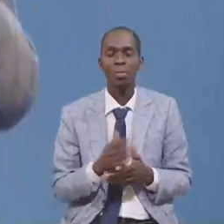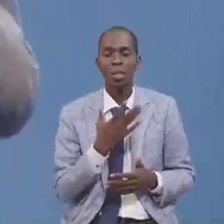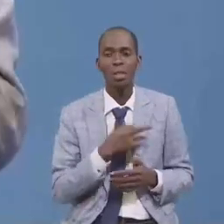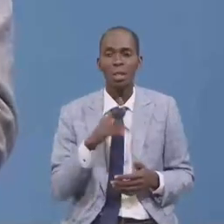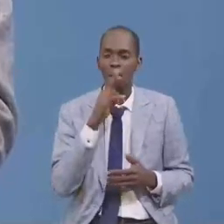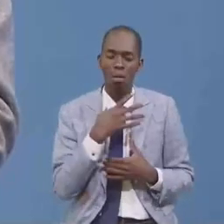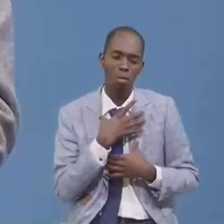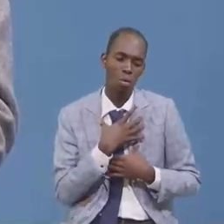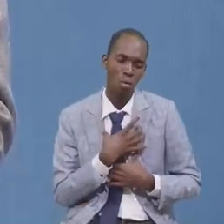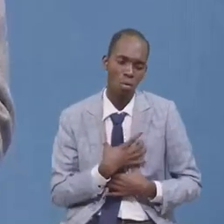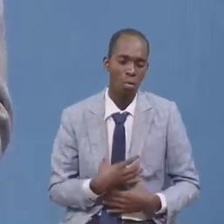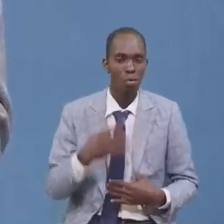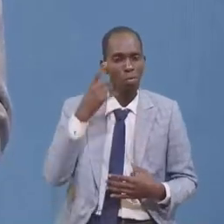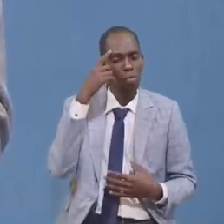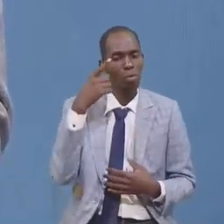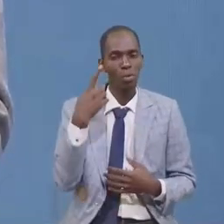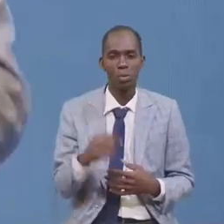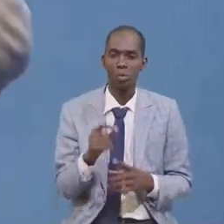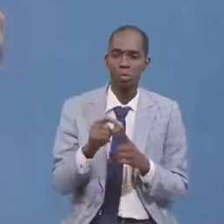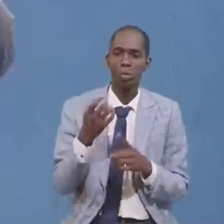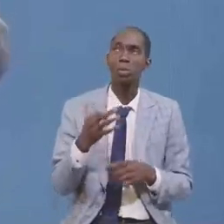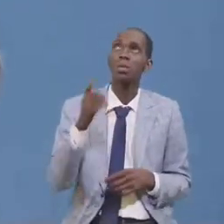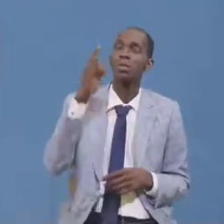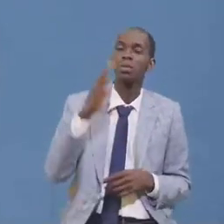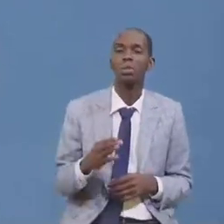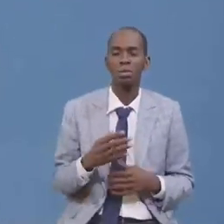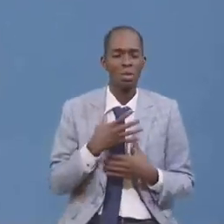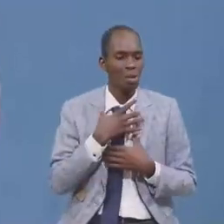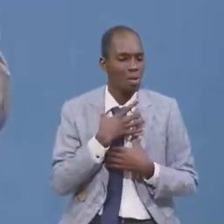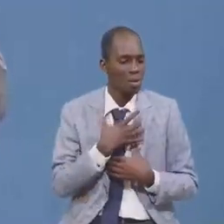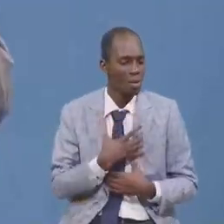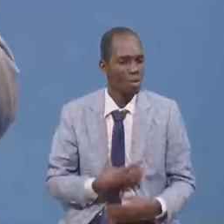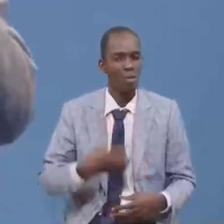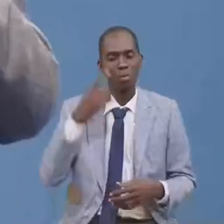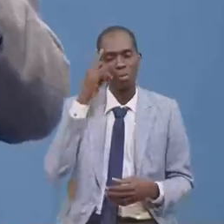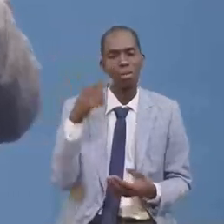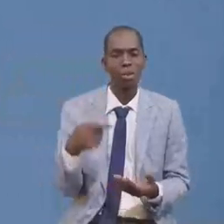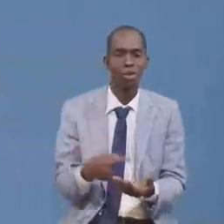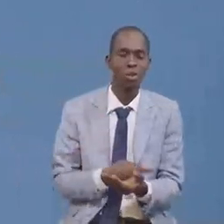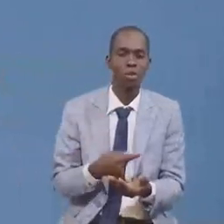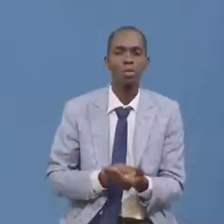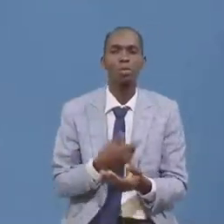Voyez, ils ont faim de la bonne nouvelle pour l'évangile.